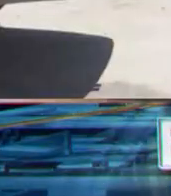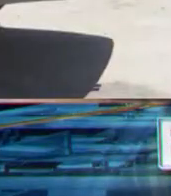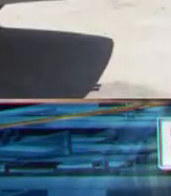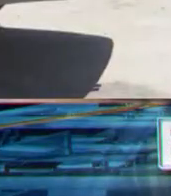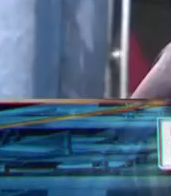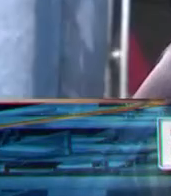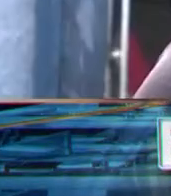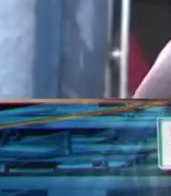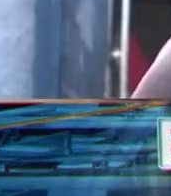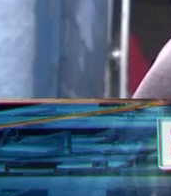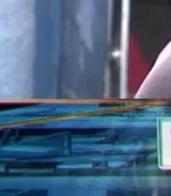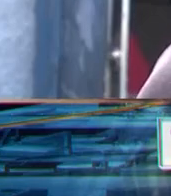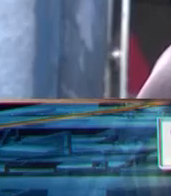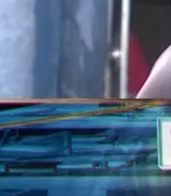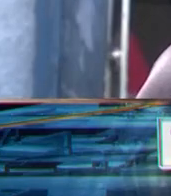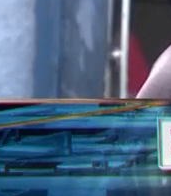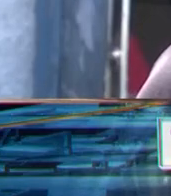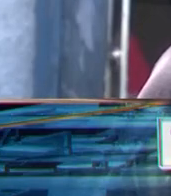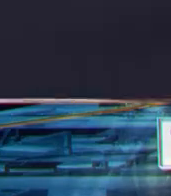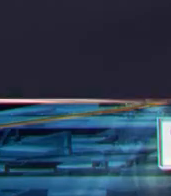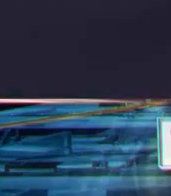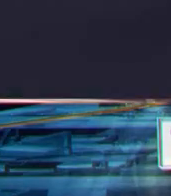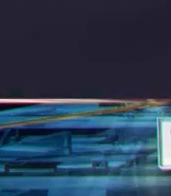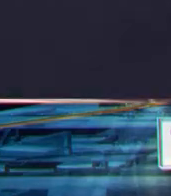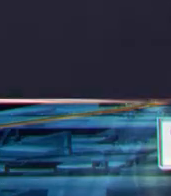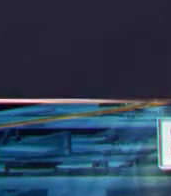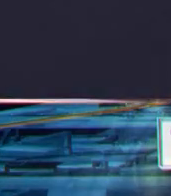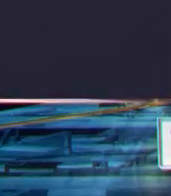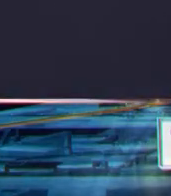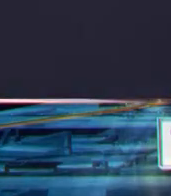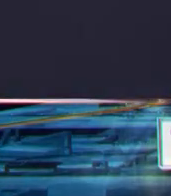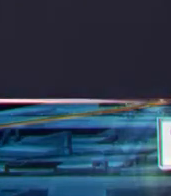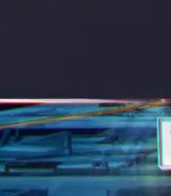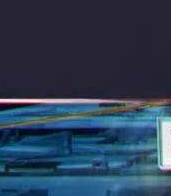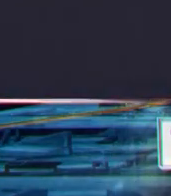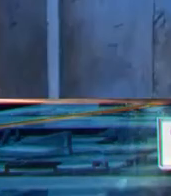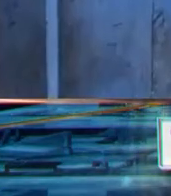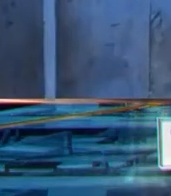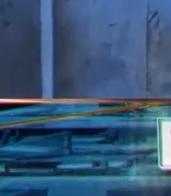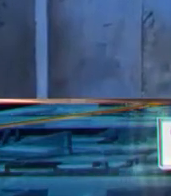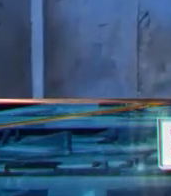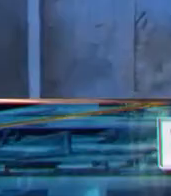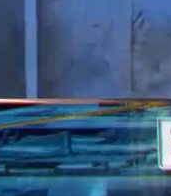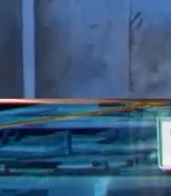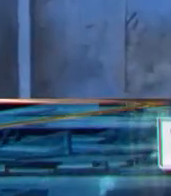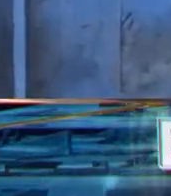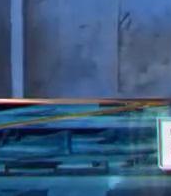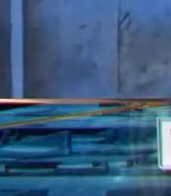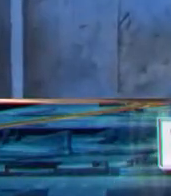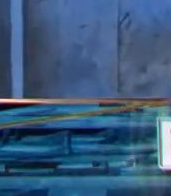Ерлігіне сай марапат. Ержан Баяхметовке Қазақстан Республикасы ішкі істер министрінің суға батқандарды құтқарғаны үшін медалі